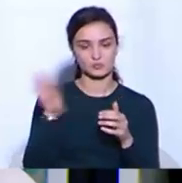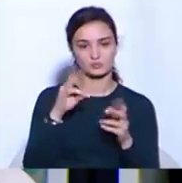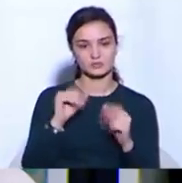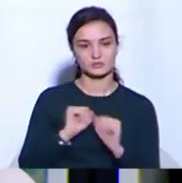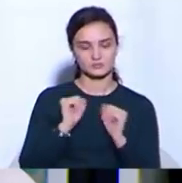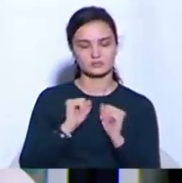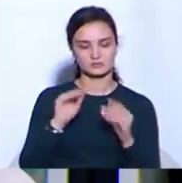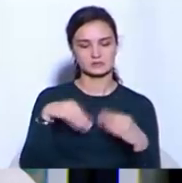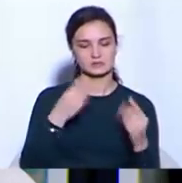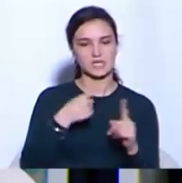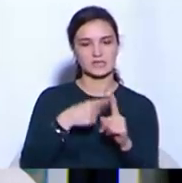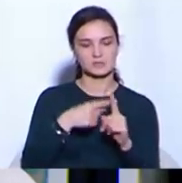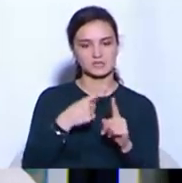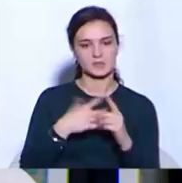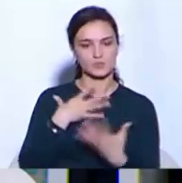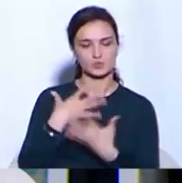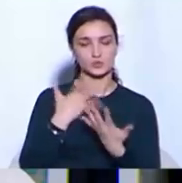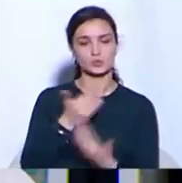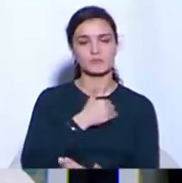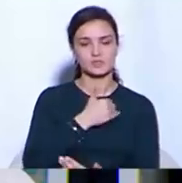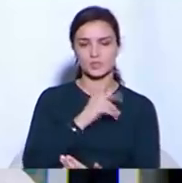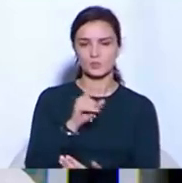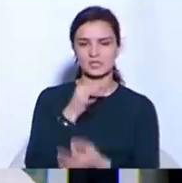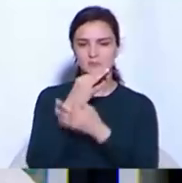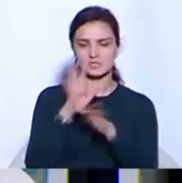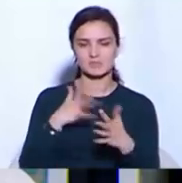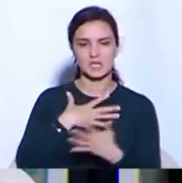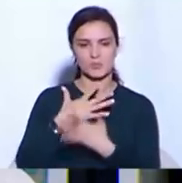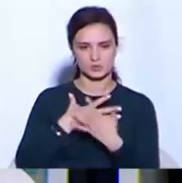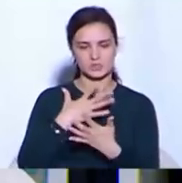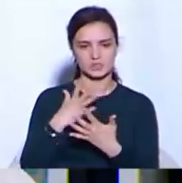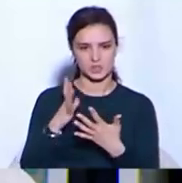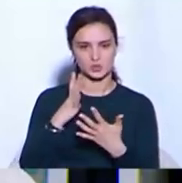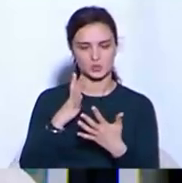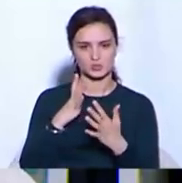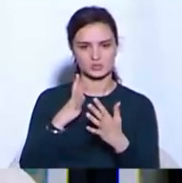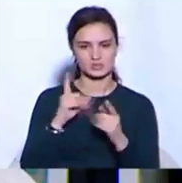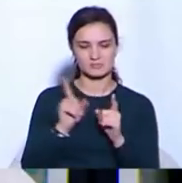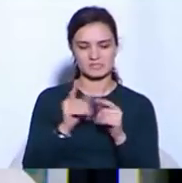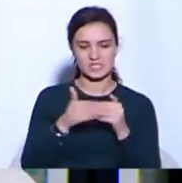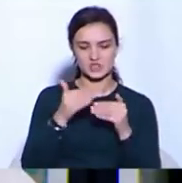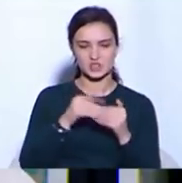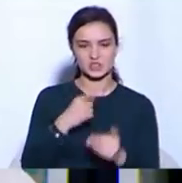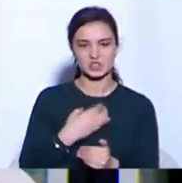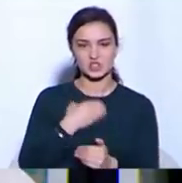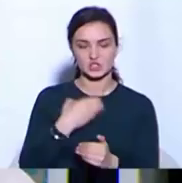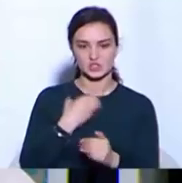ვიზრუნოთ დადებით ემოციებზე. თუ გვინდა რომ ნებისმიერი ემოცია გამტკიცდეს, ანუ საშჯელის შიშით